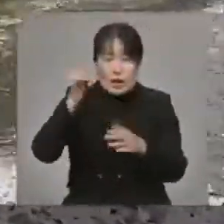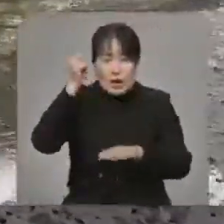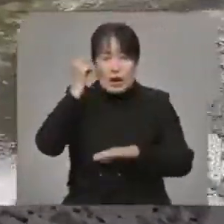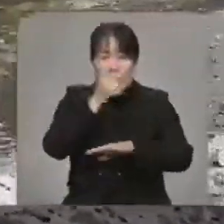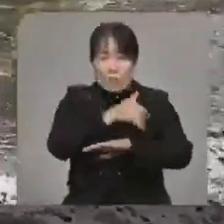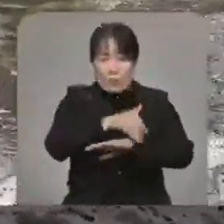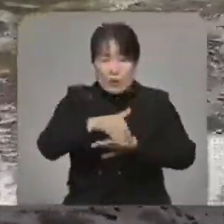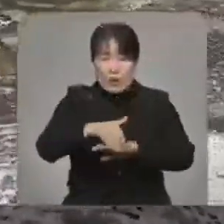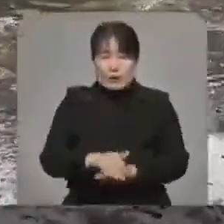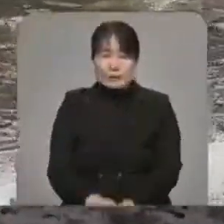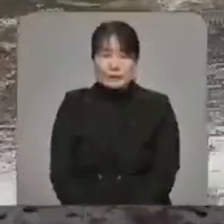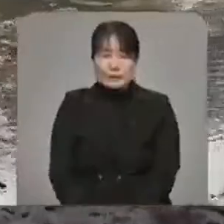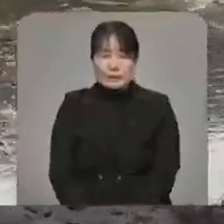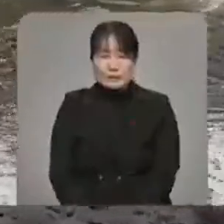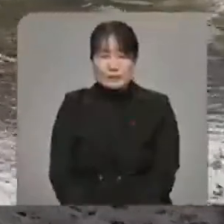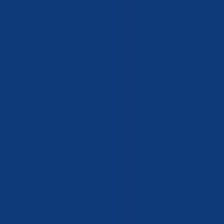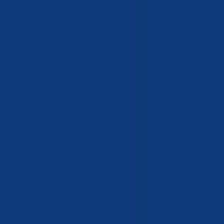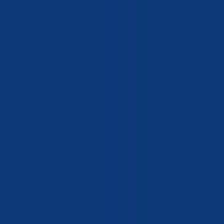KBS 뉴스 정청원입니다